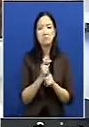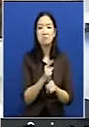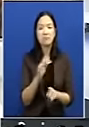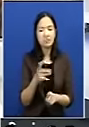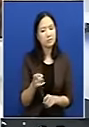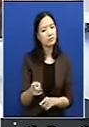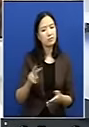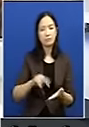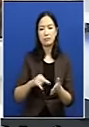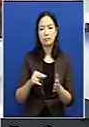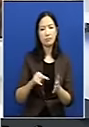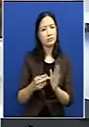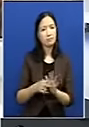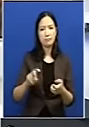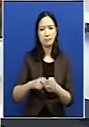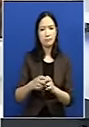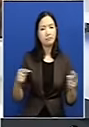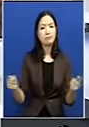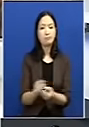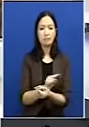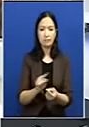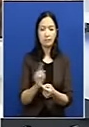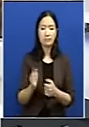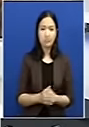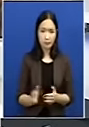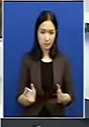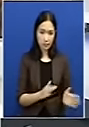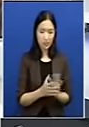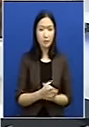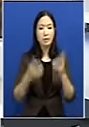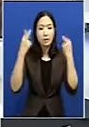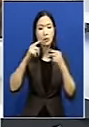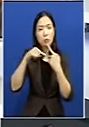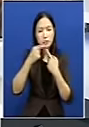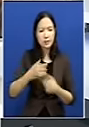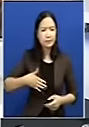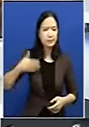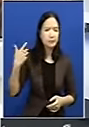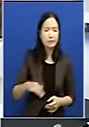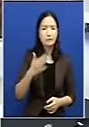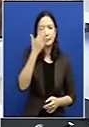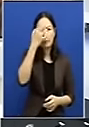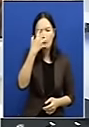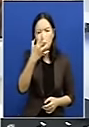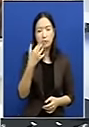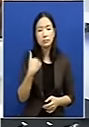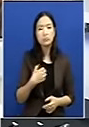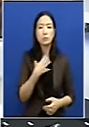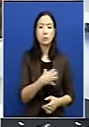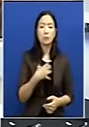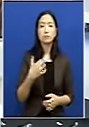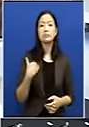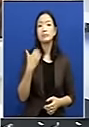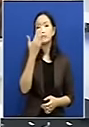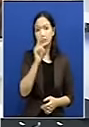แล้ววันนี้นายกรัฐมนตรีมีบางช่วงบางตอนที่ภาษาข่าวบอกว่านายกยั่วนะฮะก็คือค่อนข้างมีอารมณ์ทีเดียวเพราะ